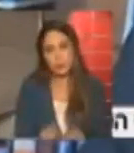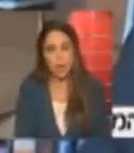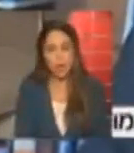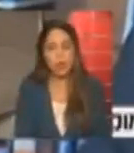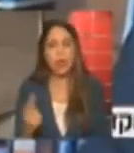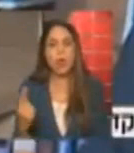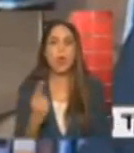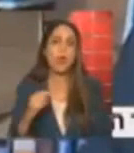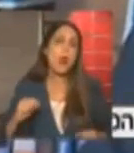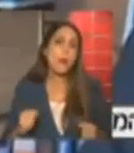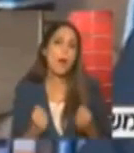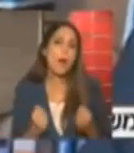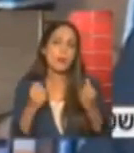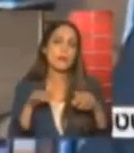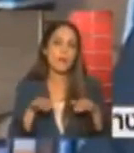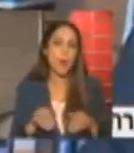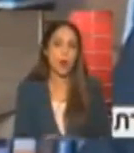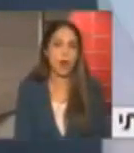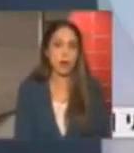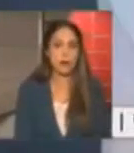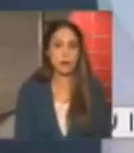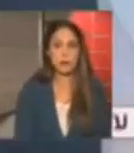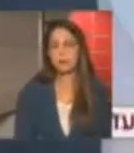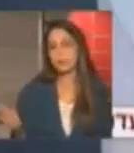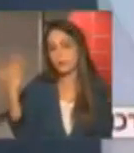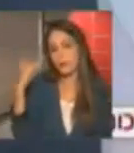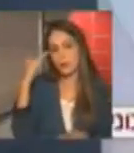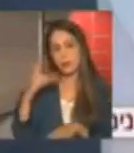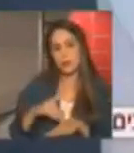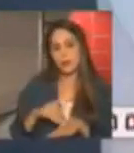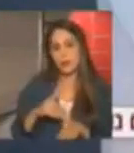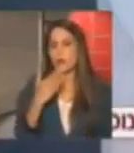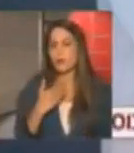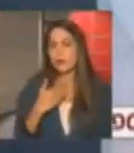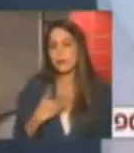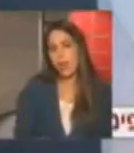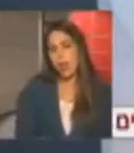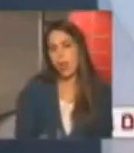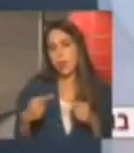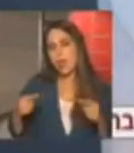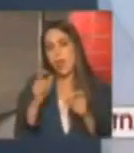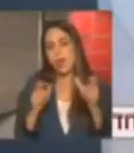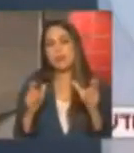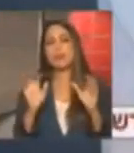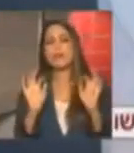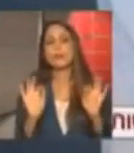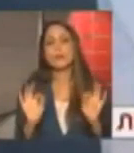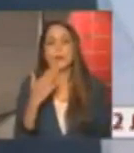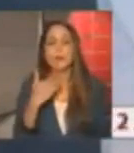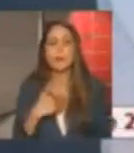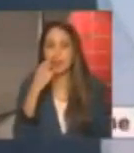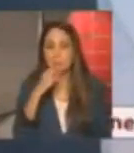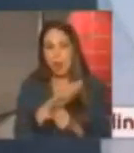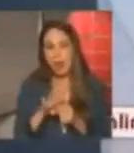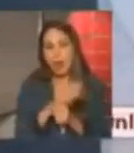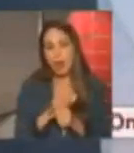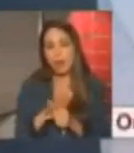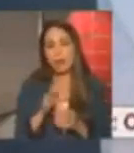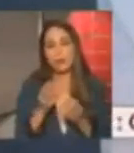מאמץ בנושא הזה יבורך. כן, היו דיווחים כאן בארץ שכל מיני גורמים רשמיים בישראל ניסו לשכנע את